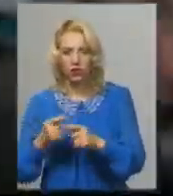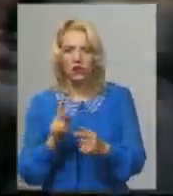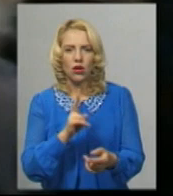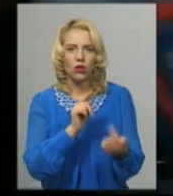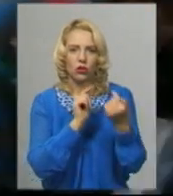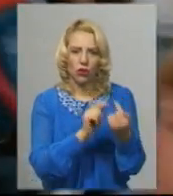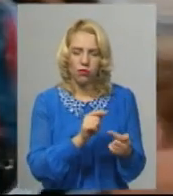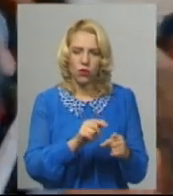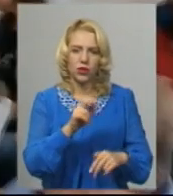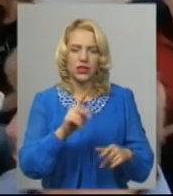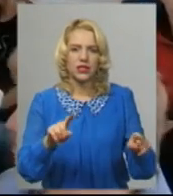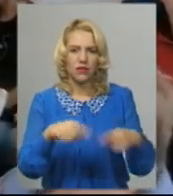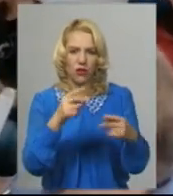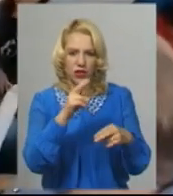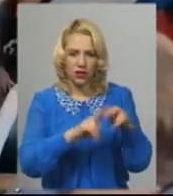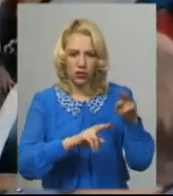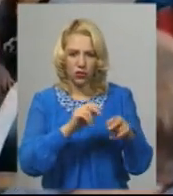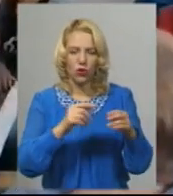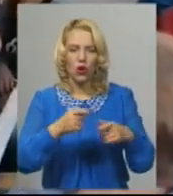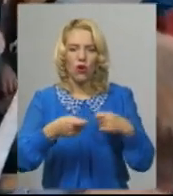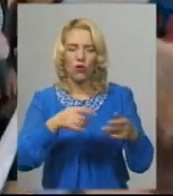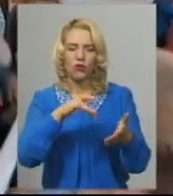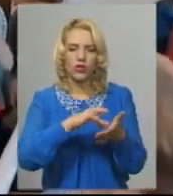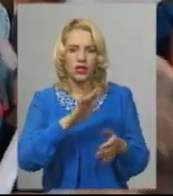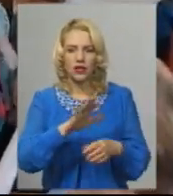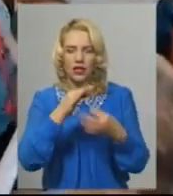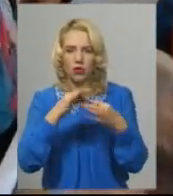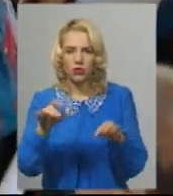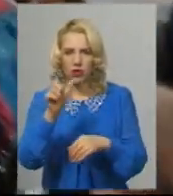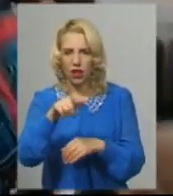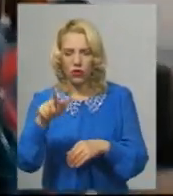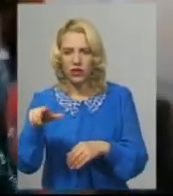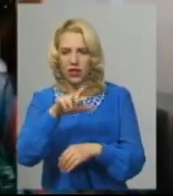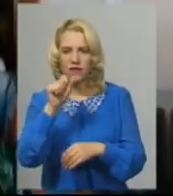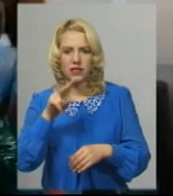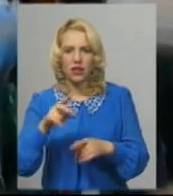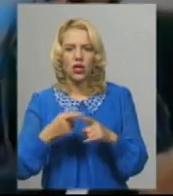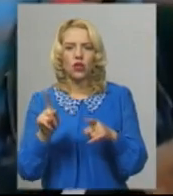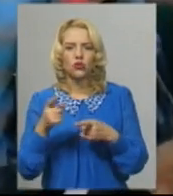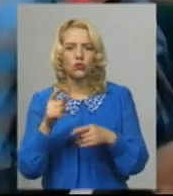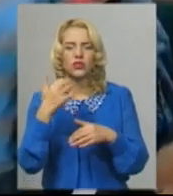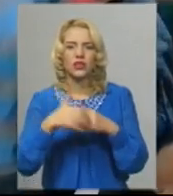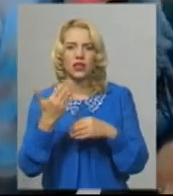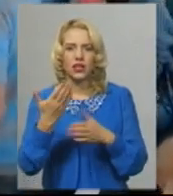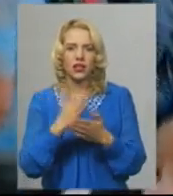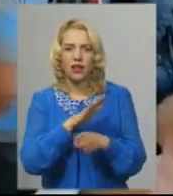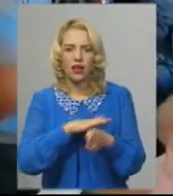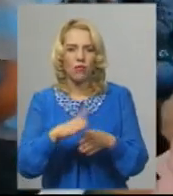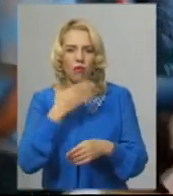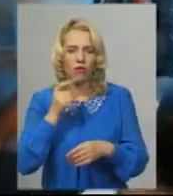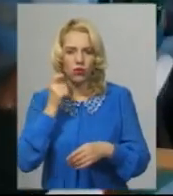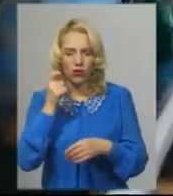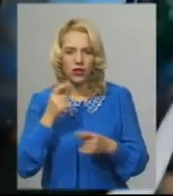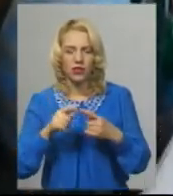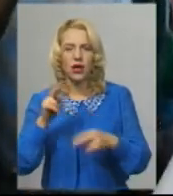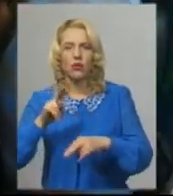центру не пускали опонентів до зали, де відбувалися слухання через те, що серед них є неповнолітні. Зведення підземного торгового центру